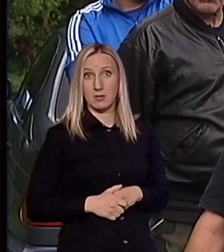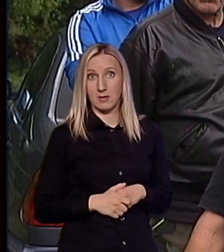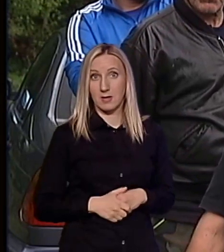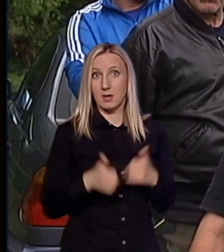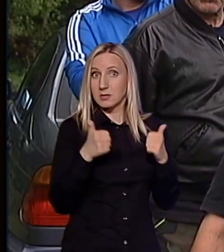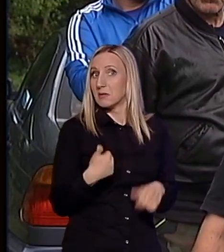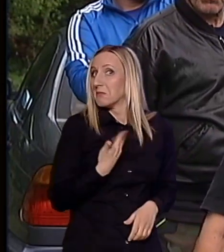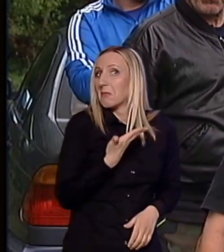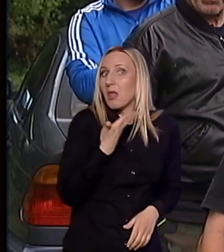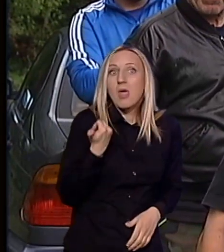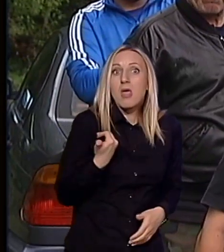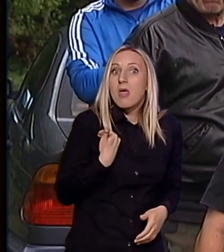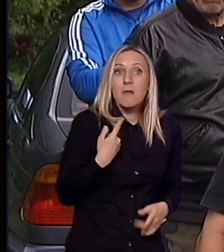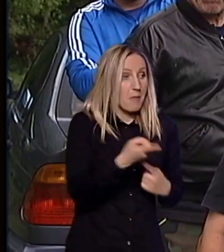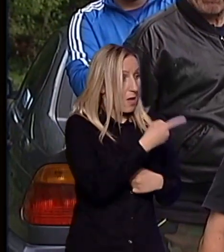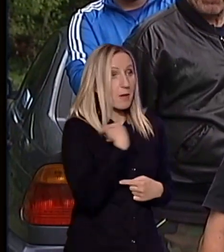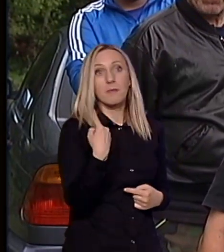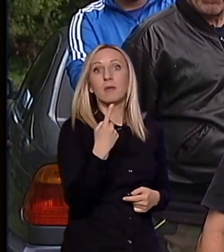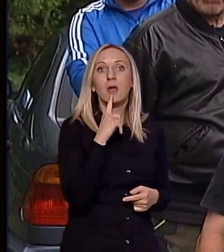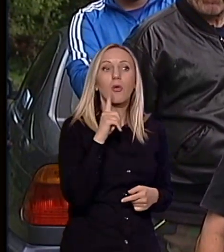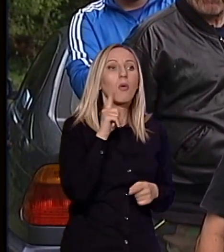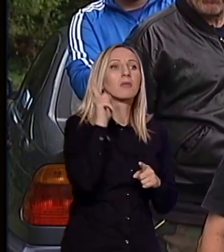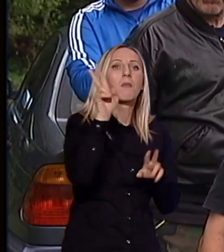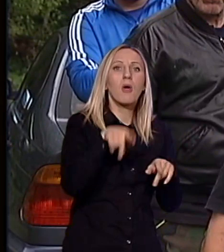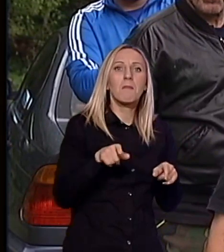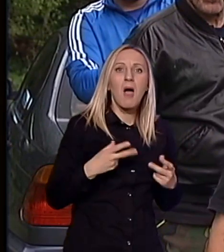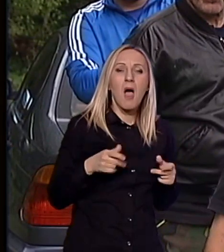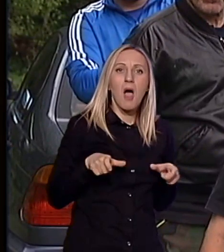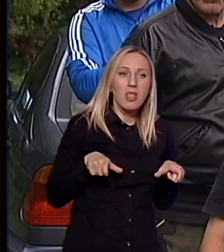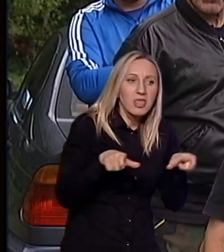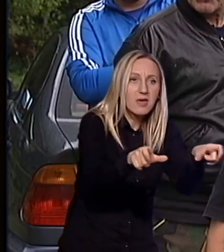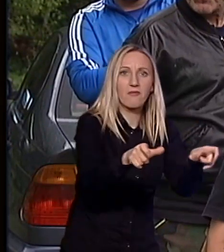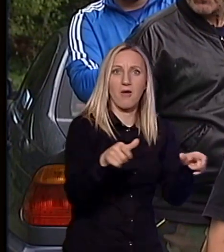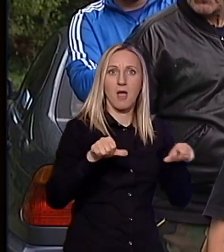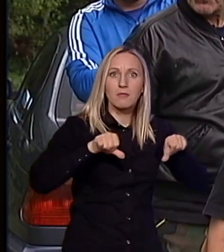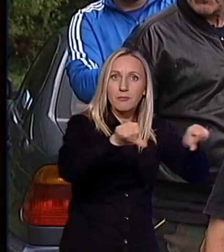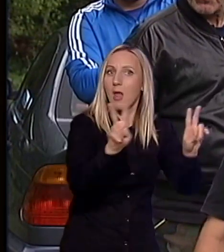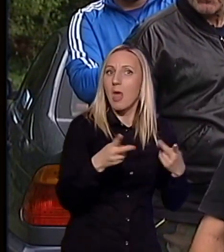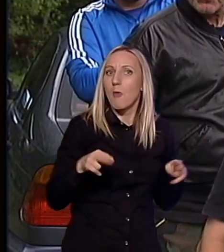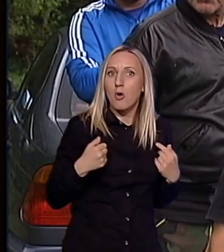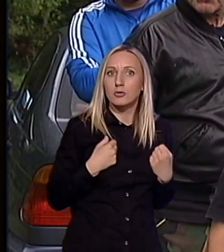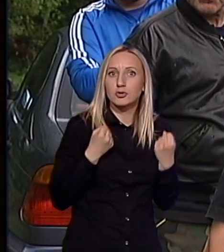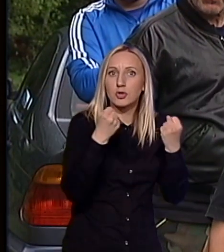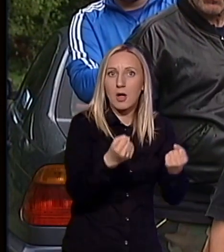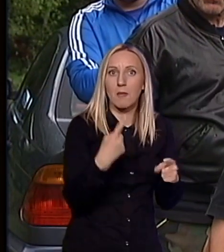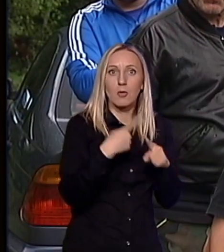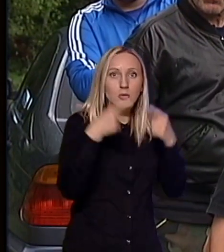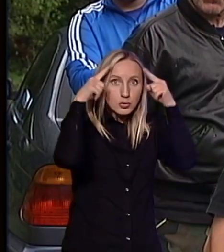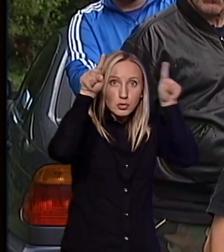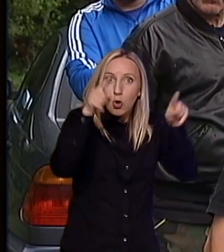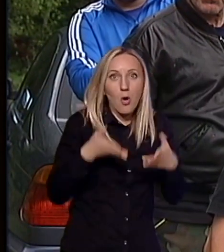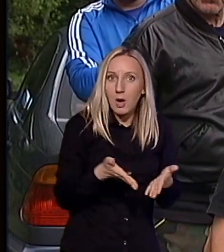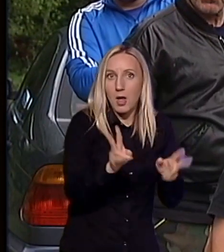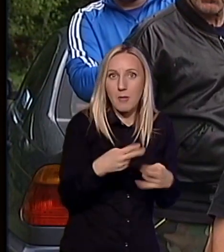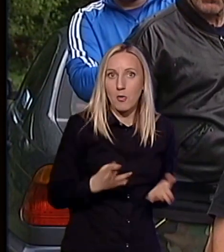mi nemamo, koji imaju ljudi plevnje onamo, koji imaju njive, one možda ide sa stoku. A šta ćete